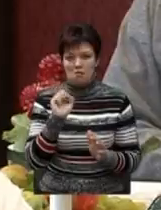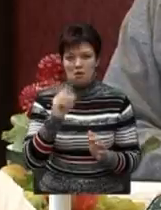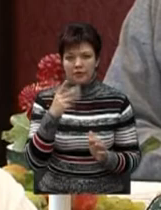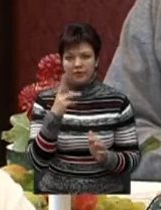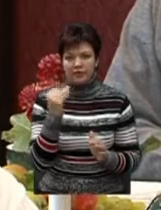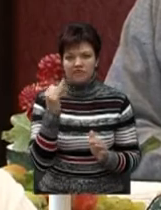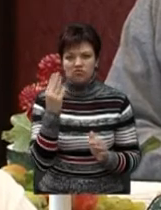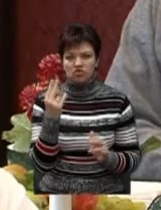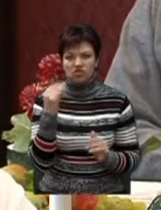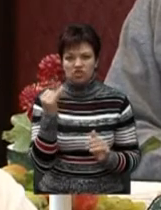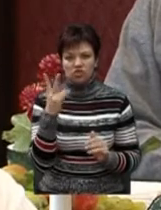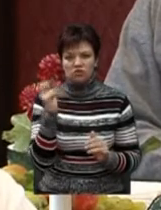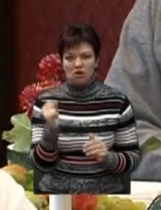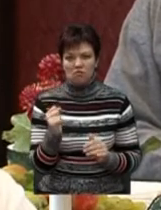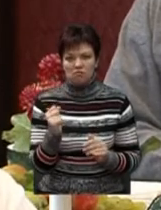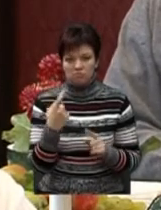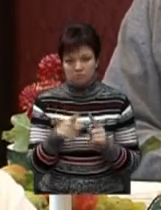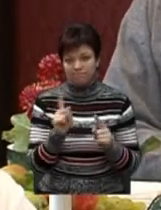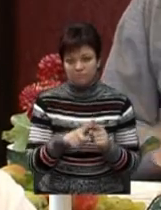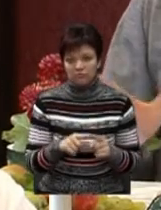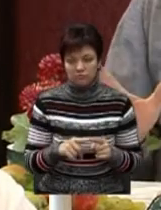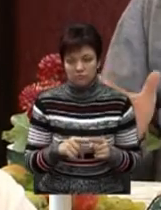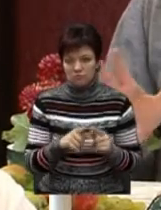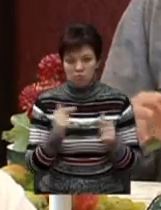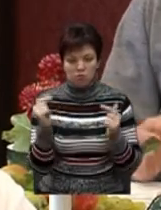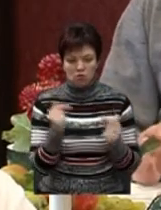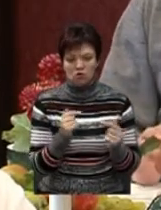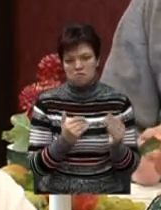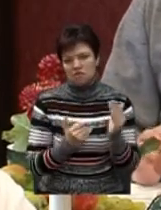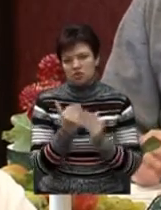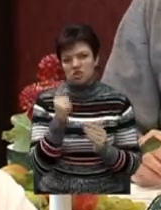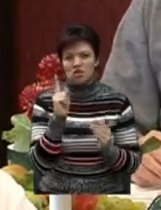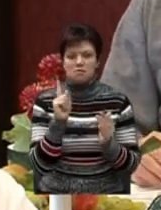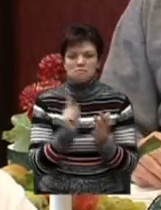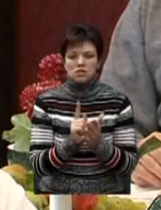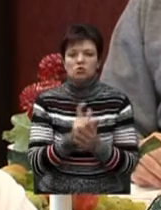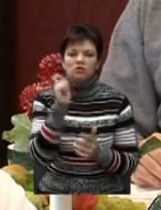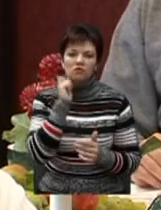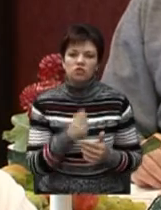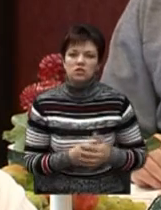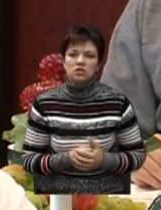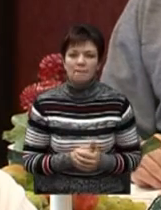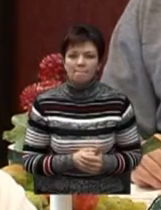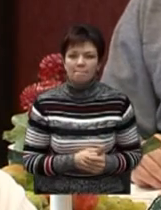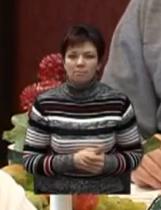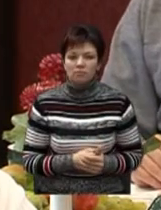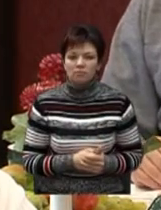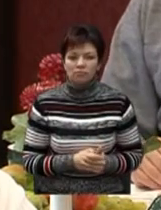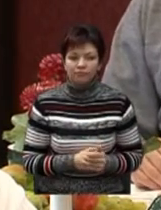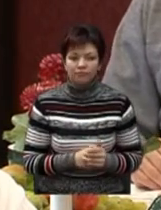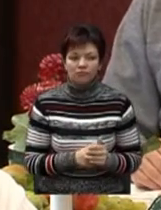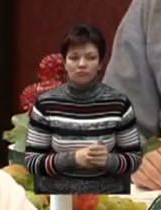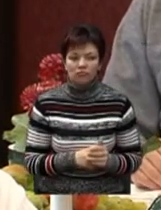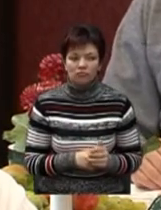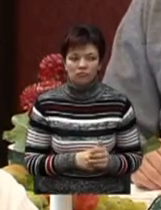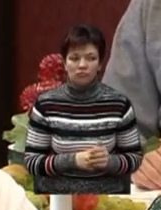одна ситуация. Вот теперь коснется, наверное, и вас некоторых. Не знаю, вы мне сейчас скажете, коснется или нет. Речь идет о том, чтобы для